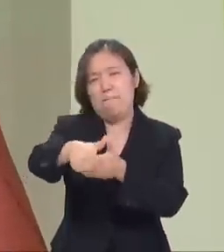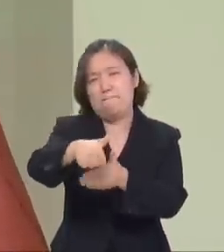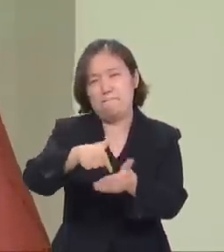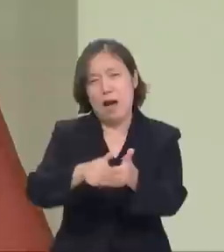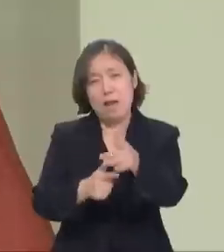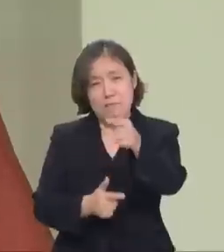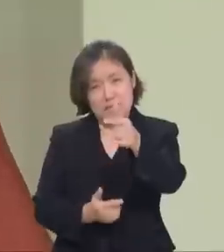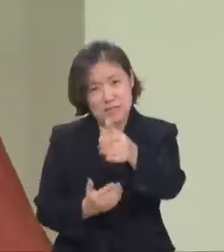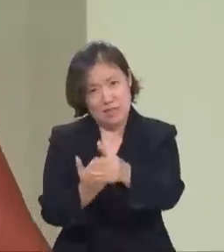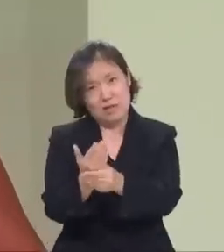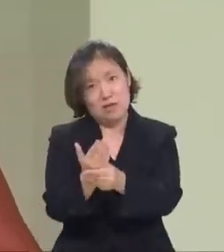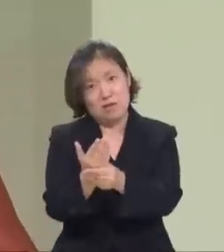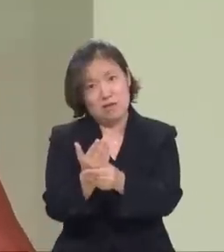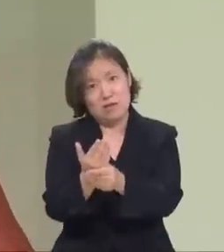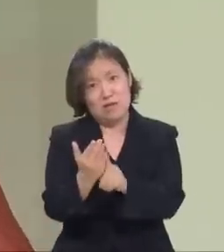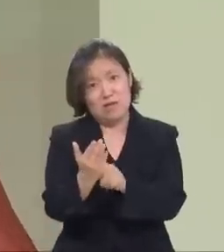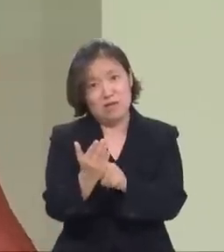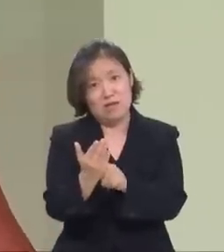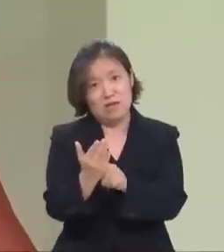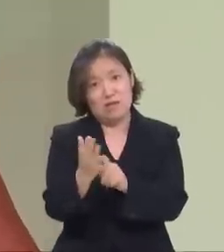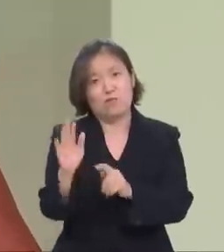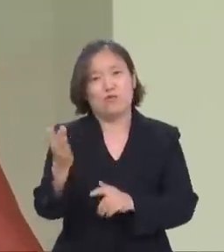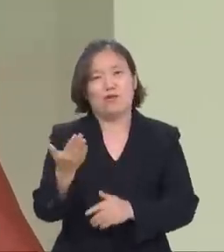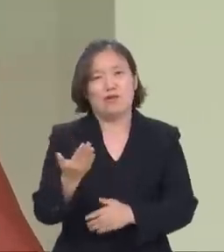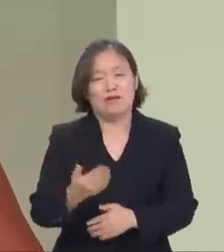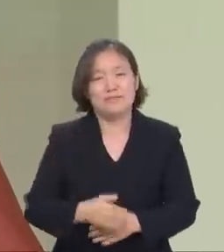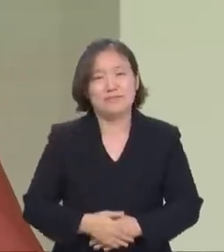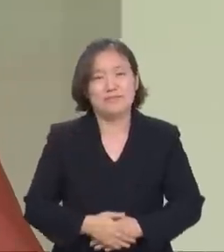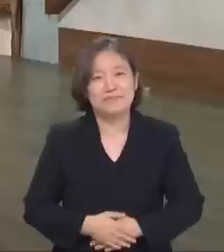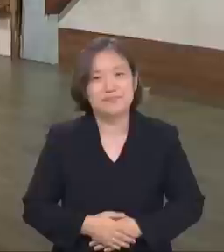마음이 솟구치게 되었습니다